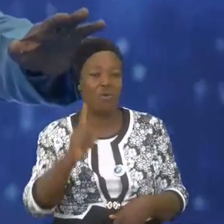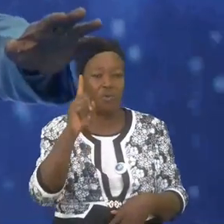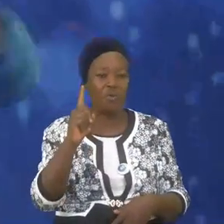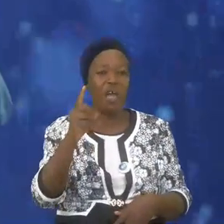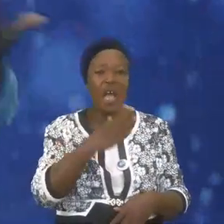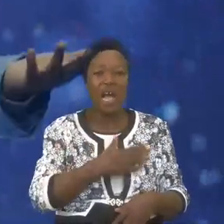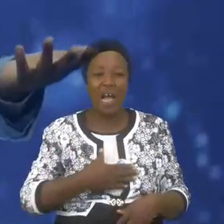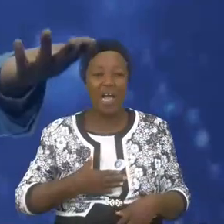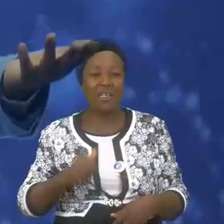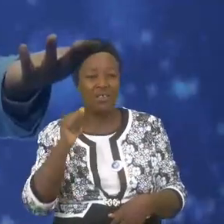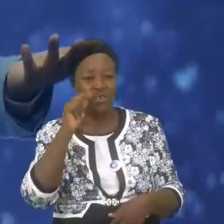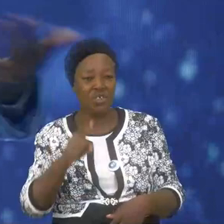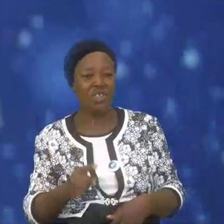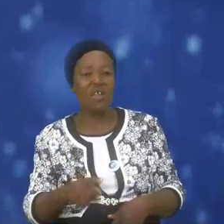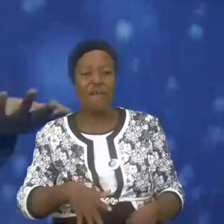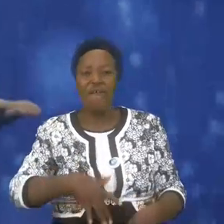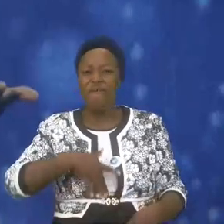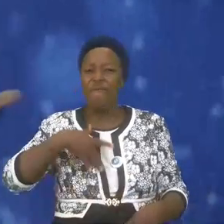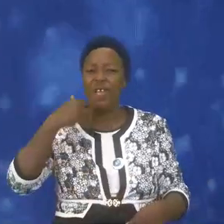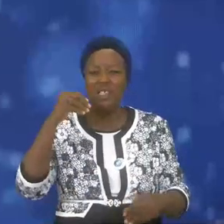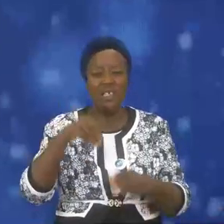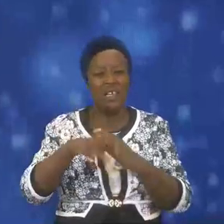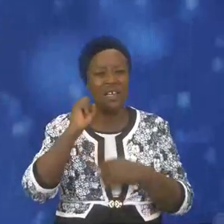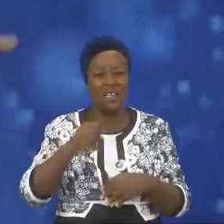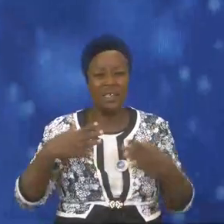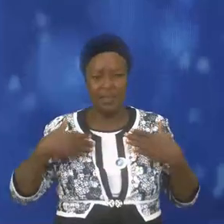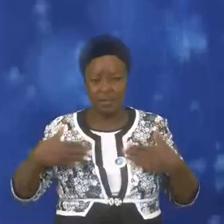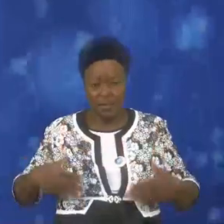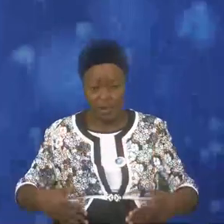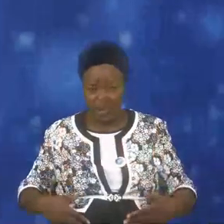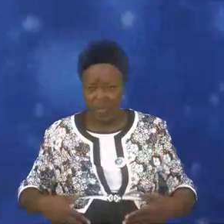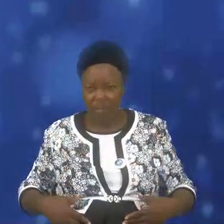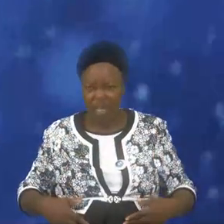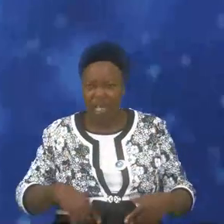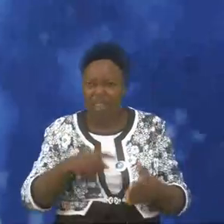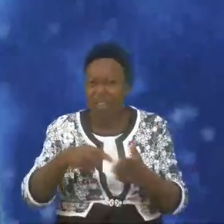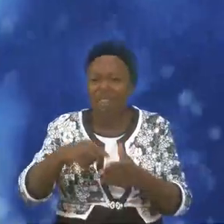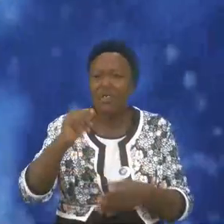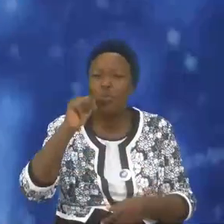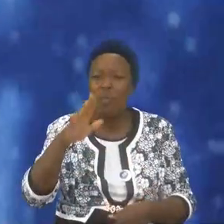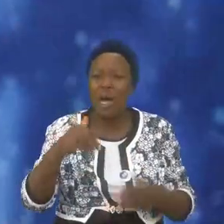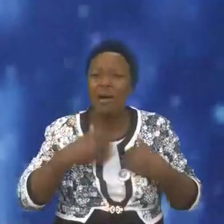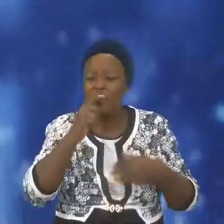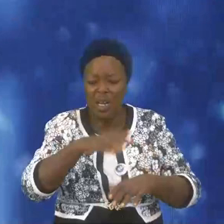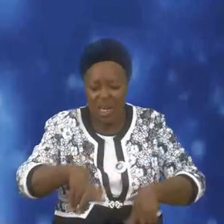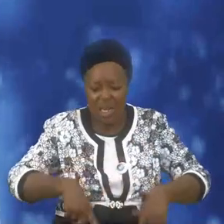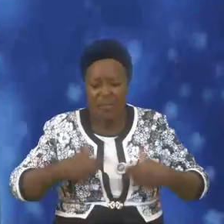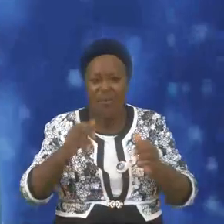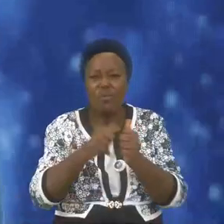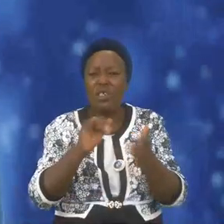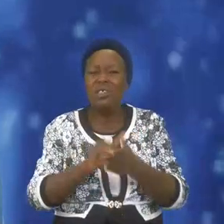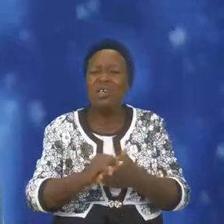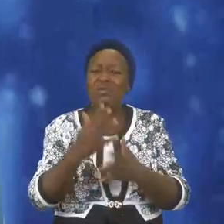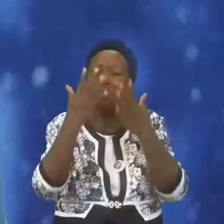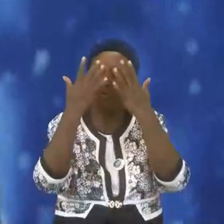un problème de long de 12 ans. Elle vivait avec ce problème, avec cette tristesse, avec cette souffrance, avec